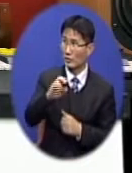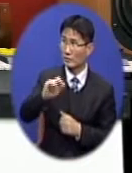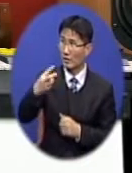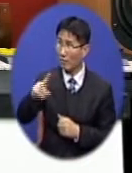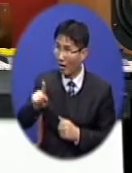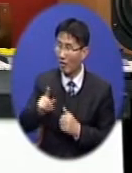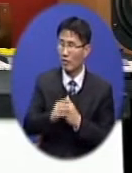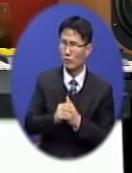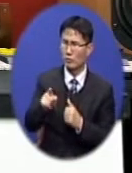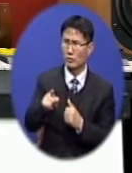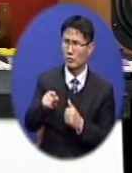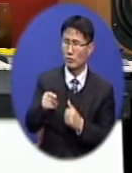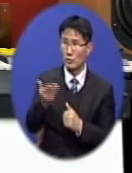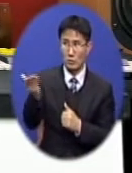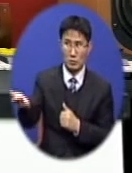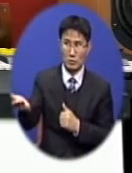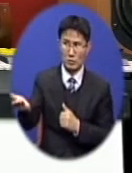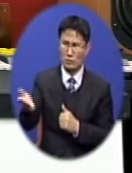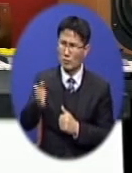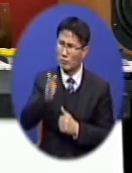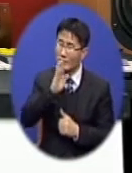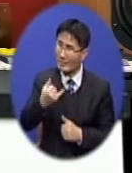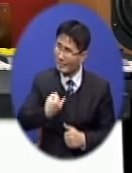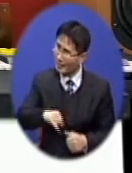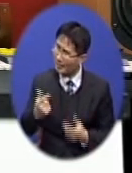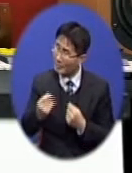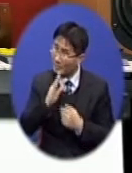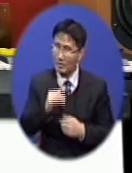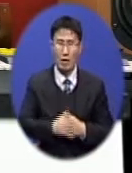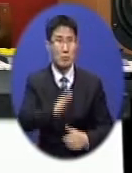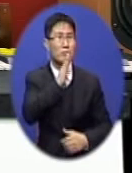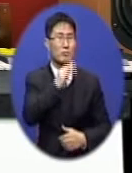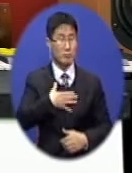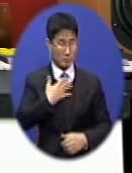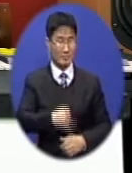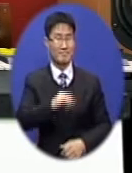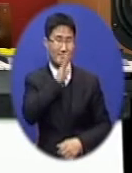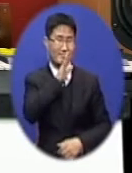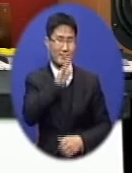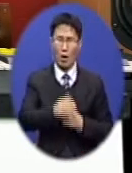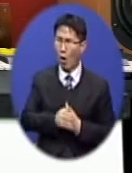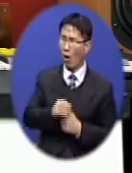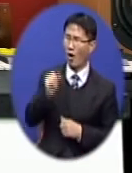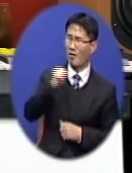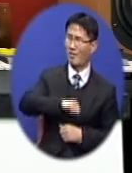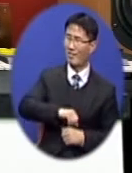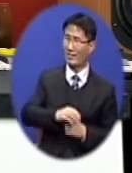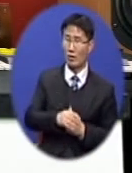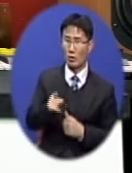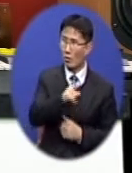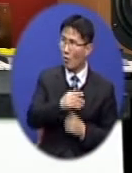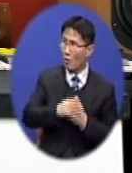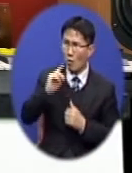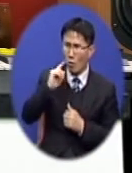네. 송봉수 씨 친딸로 알고 있거든요. 네, 우리 딸이에요. 맞아요? 네, 맞아요. 엄마야. 네. 아니, 어떻게